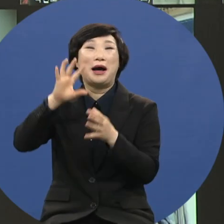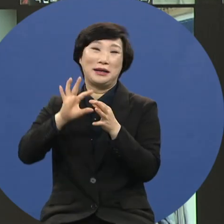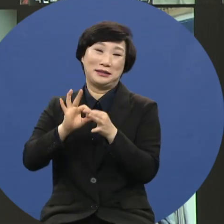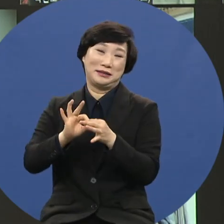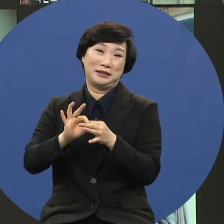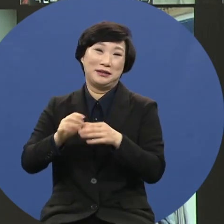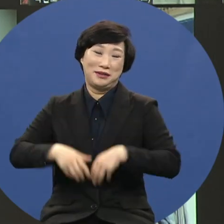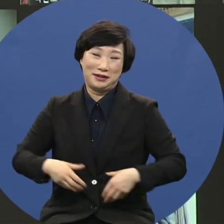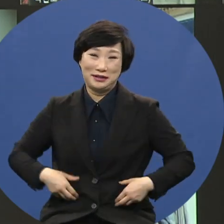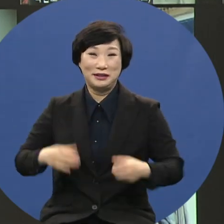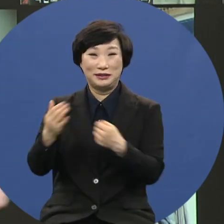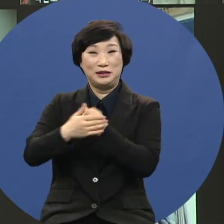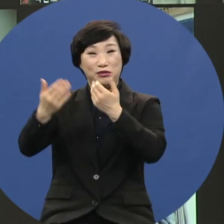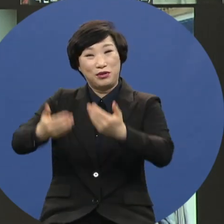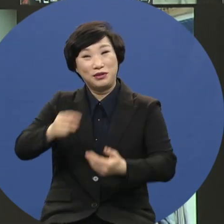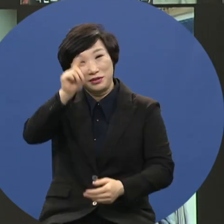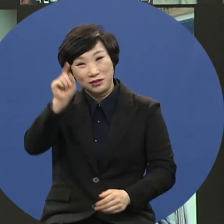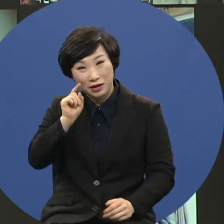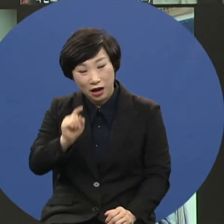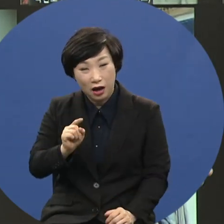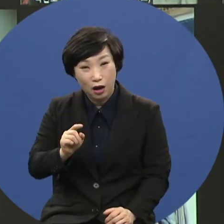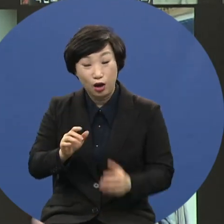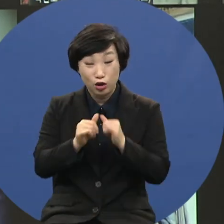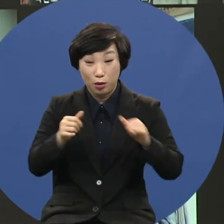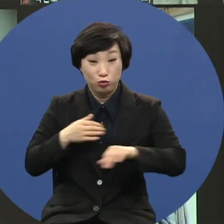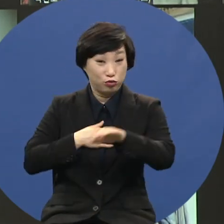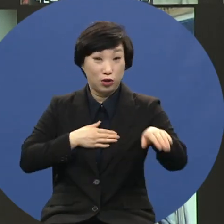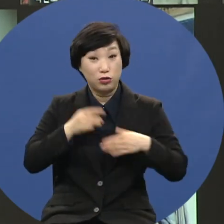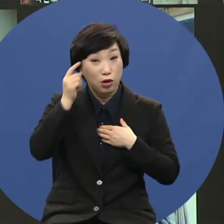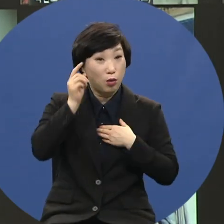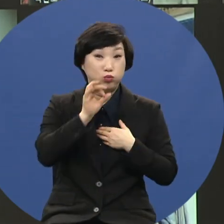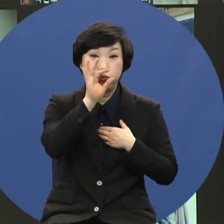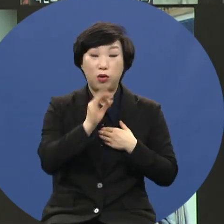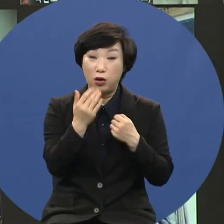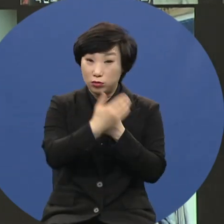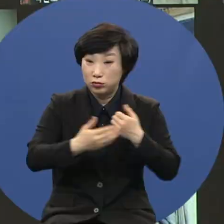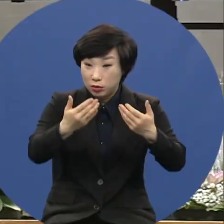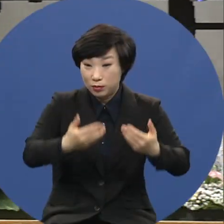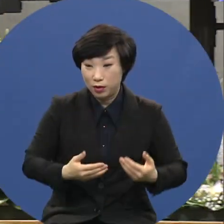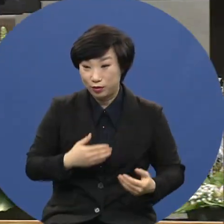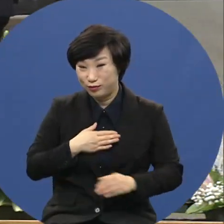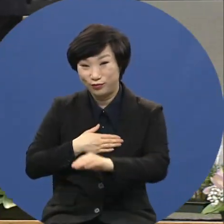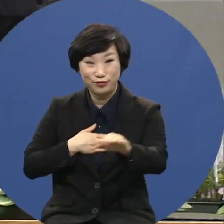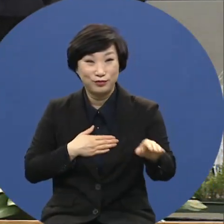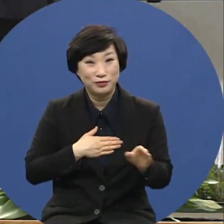관대한 은혜를 베푸실 때 사람이 상상할 수 없는 은혜잖아요.